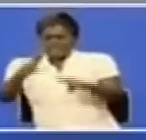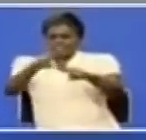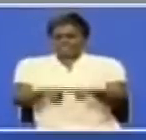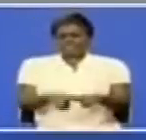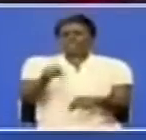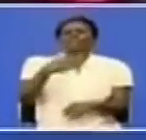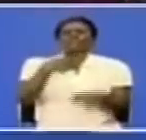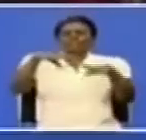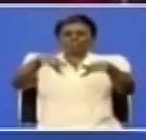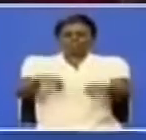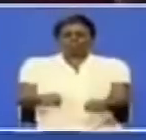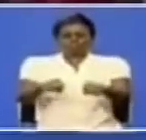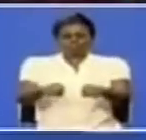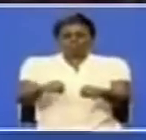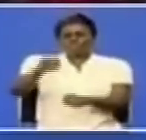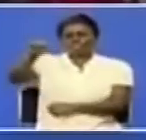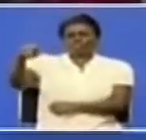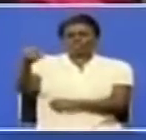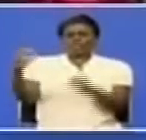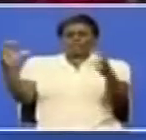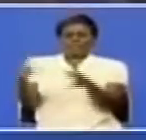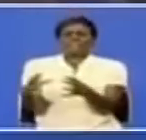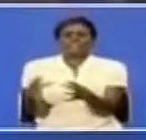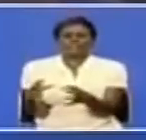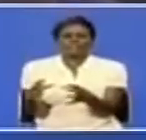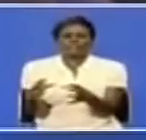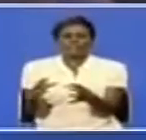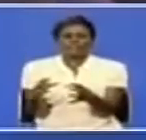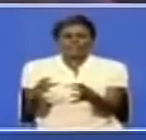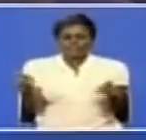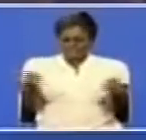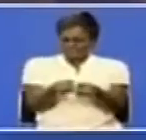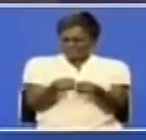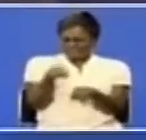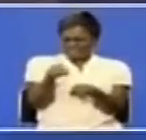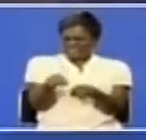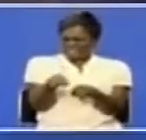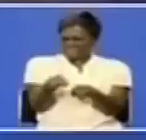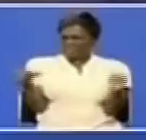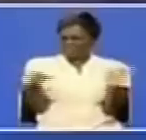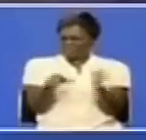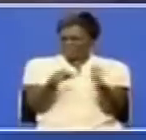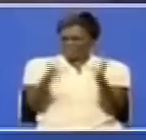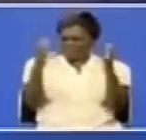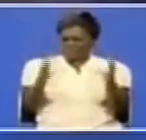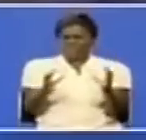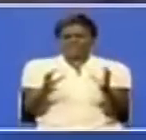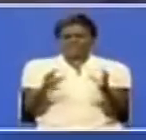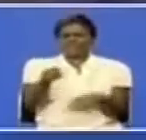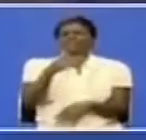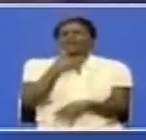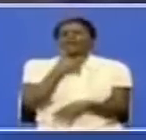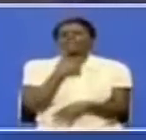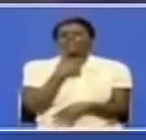he wants to grab away on the Jubilee Party wagon, an ambition that has left a sour taste in Munya's mouth